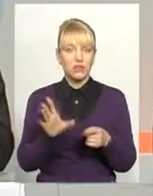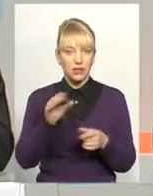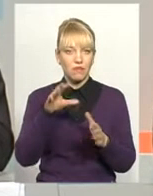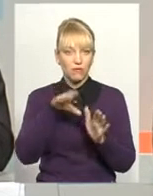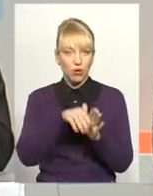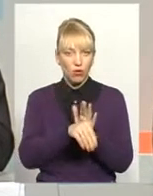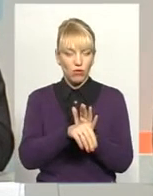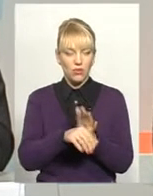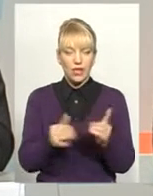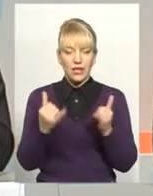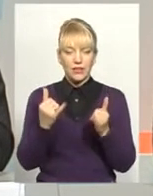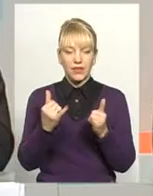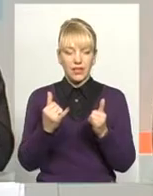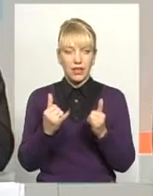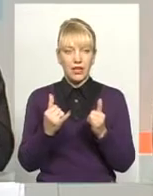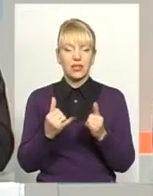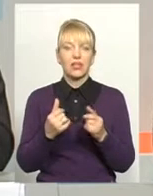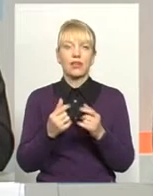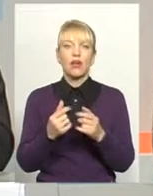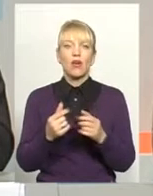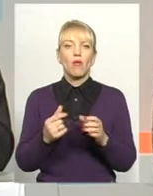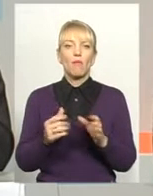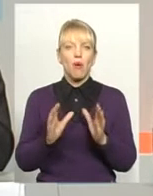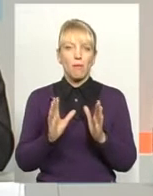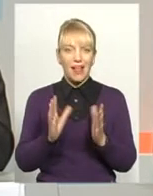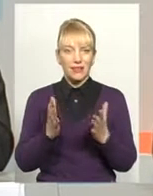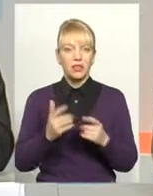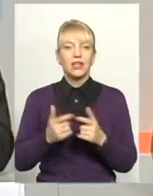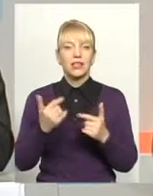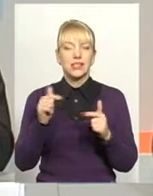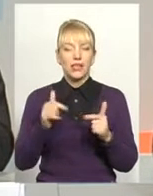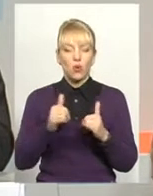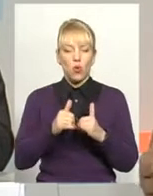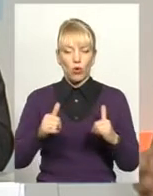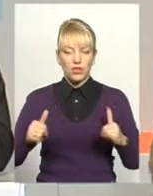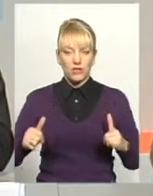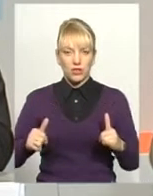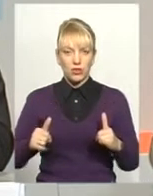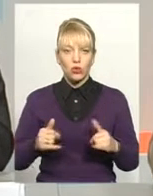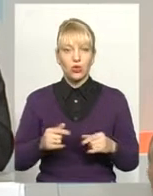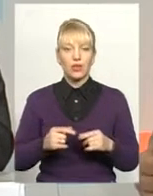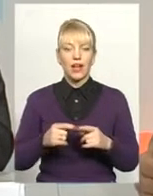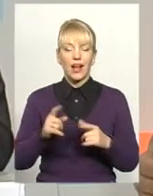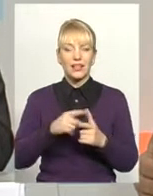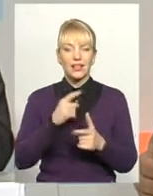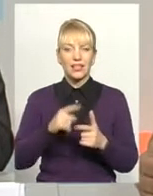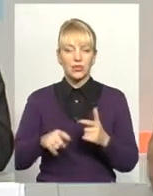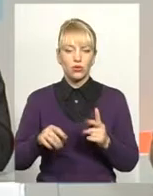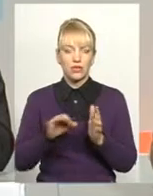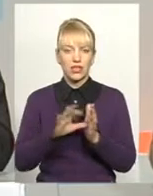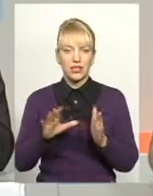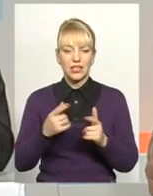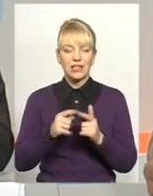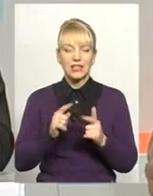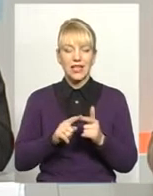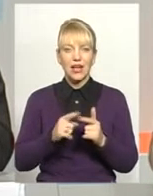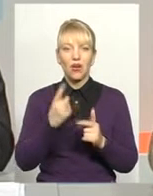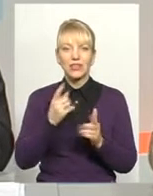от розвиток альтернативної енергетики – це один із шляхів зменшення в майбутньому ціни